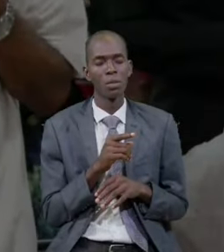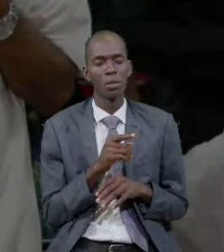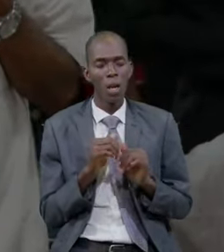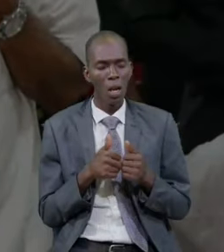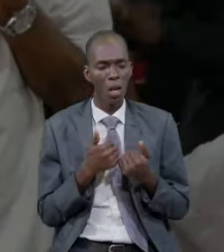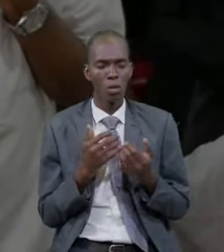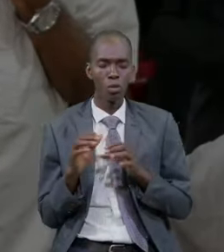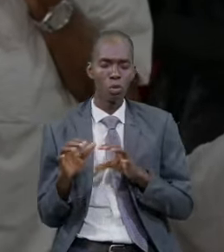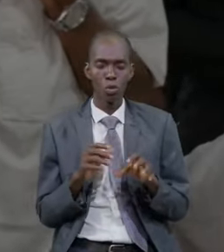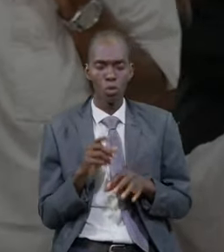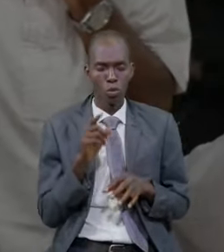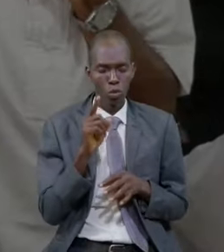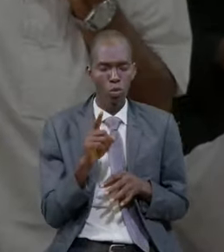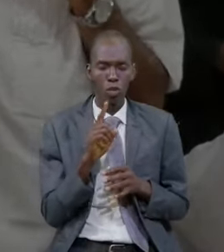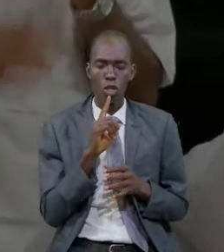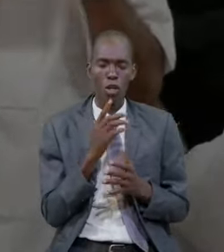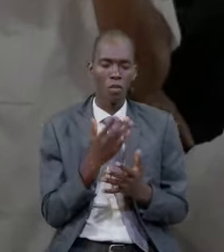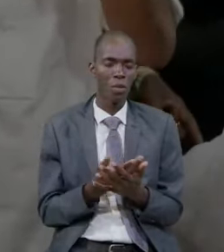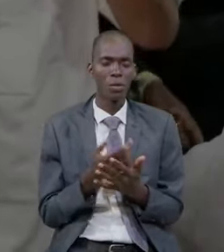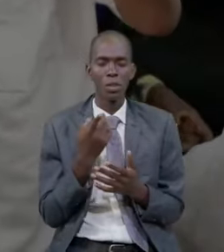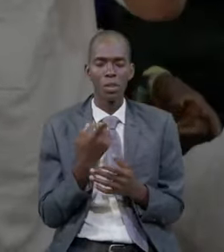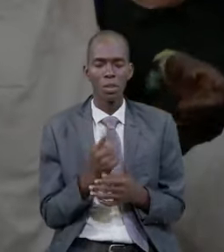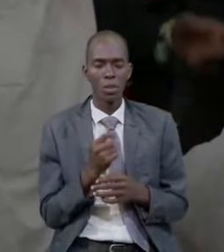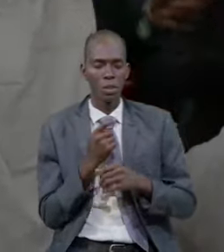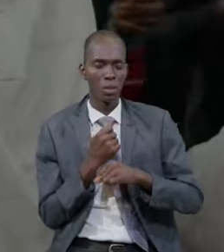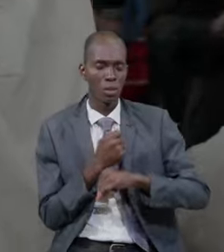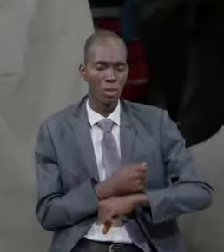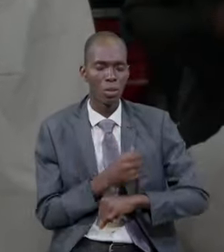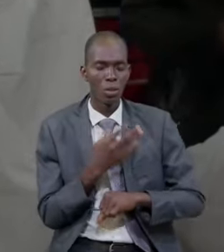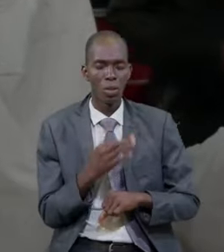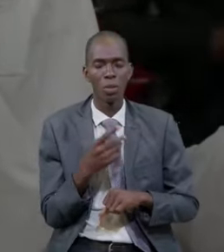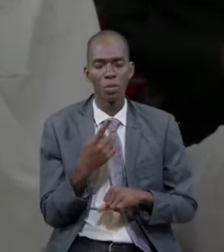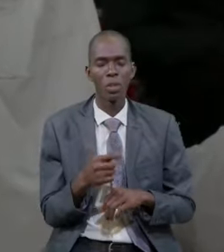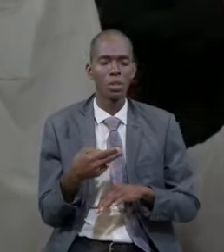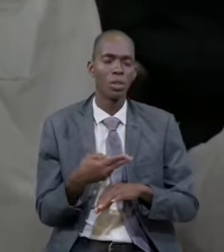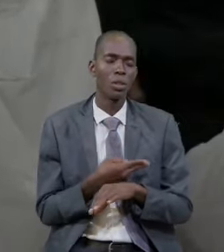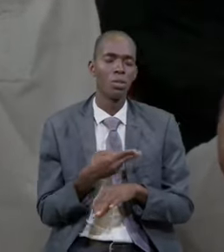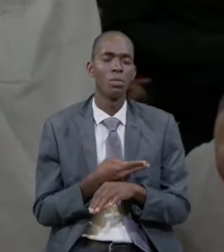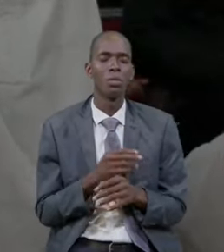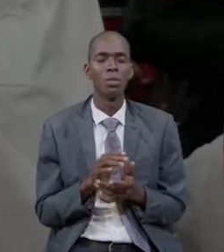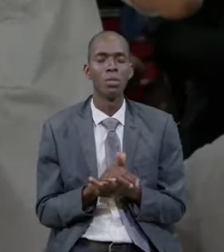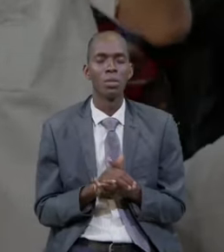garantir leur sécurité des brebis?